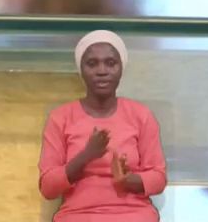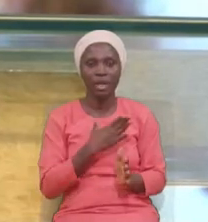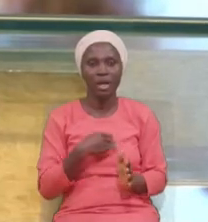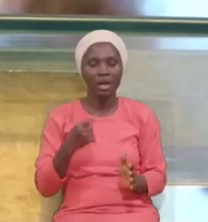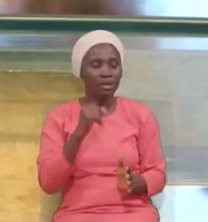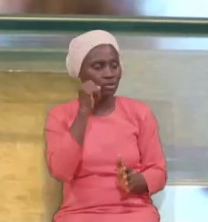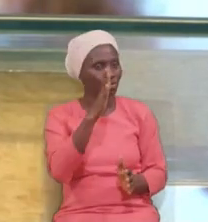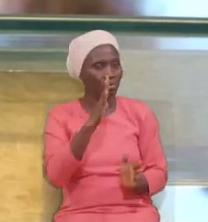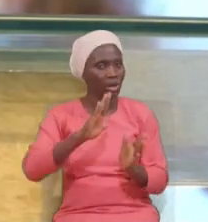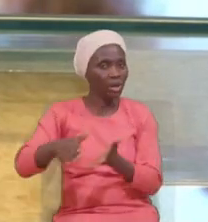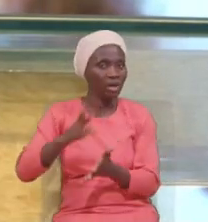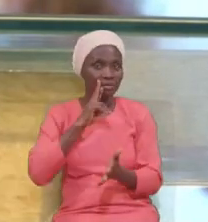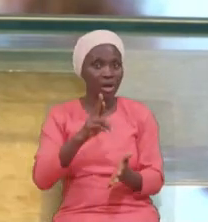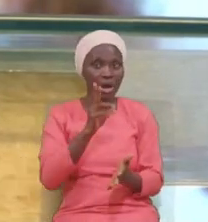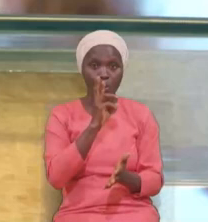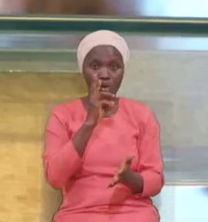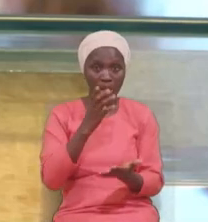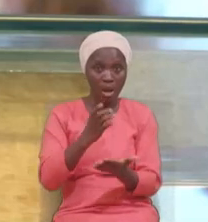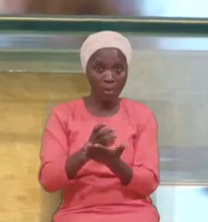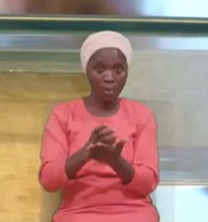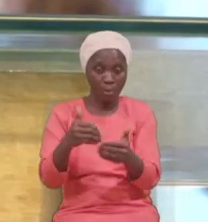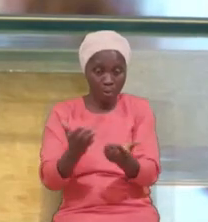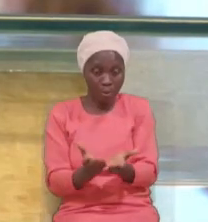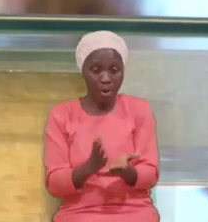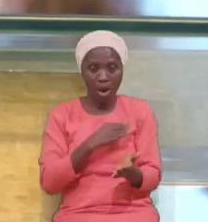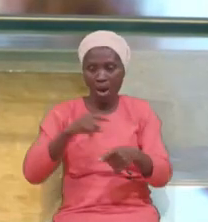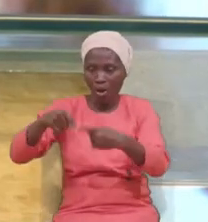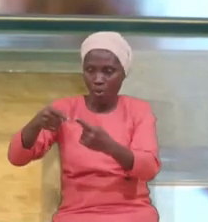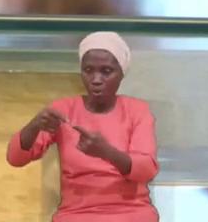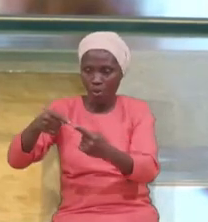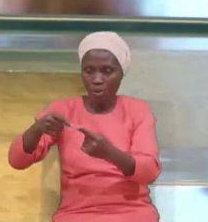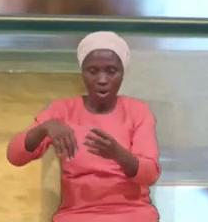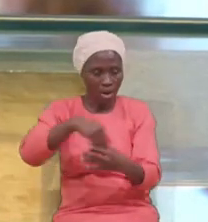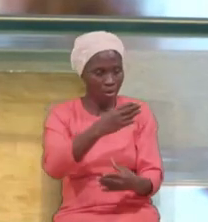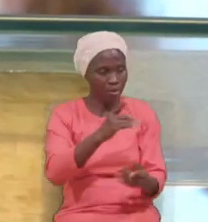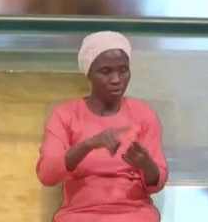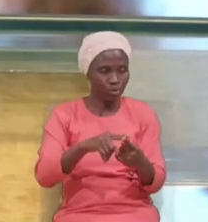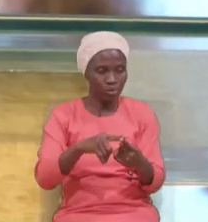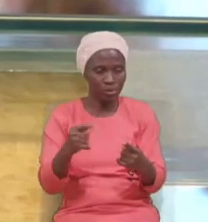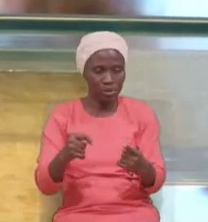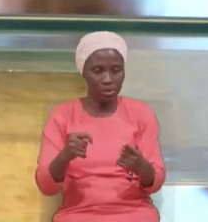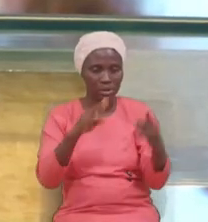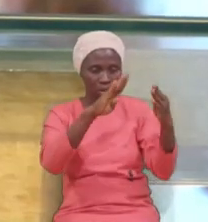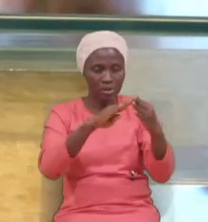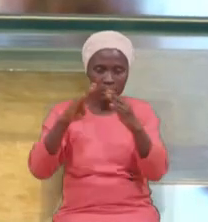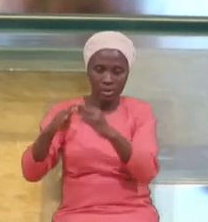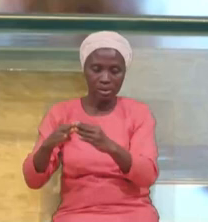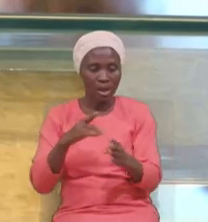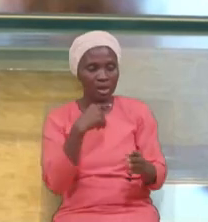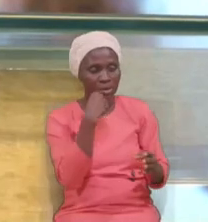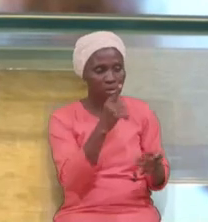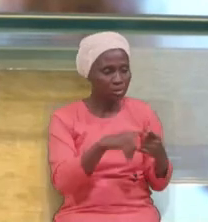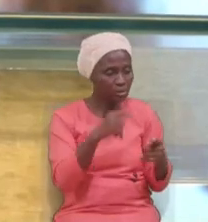28. Alors la femme ayant laissé sa cruche s'en alla dans la ville et dit aux